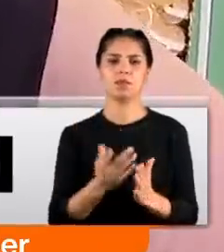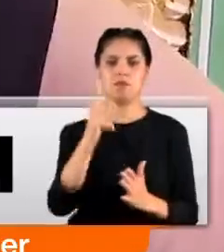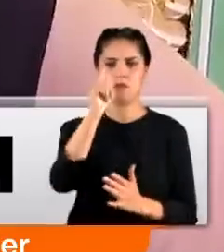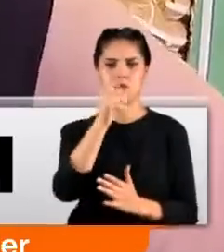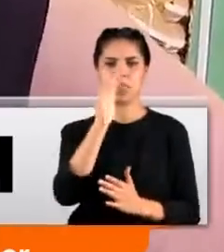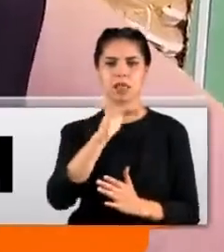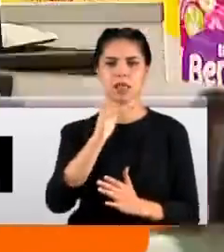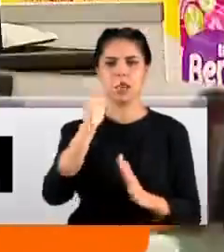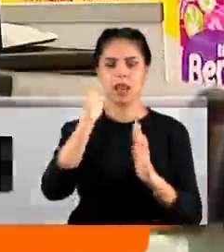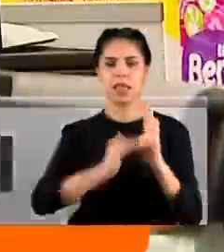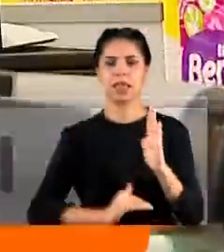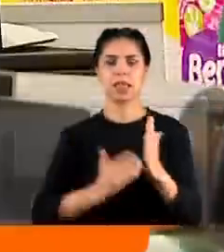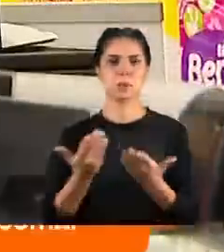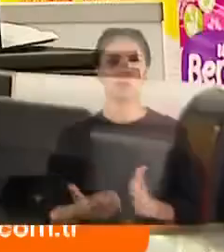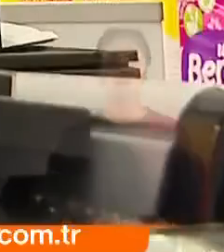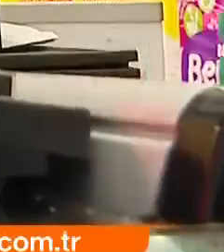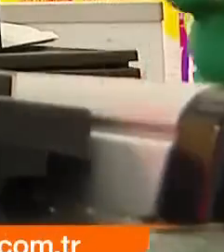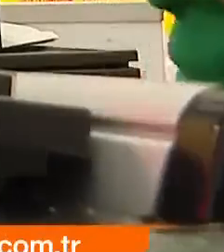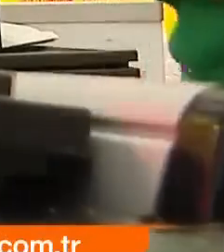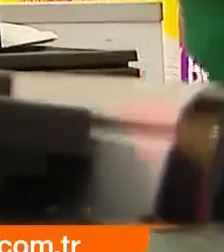lira indirim olmuş toz şekerde.